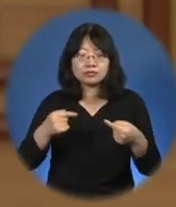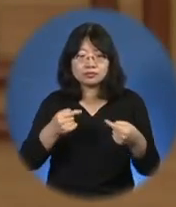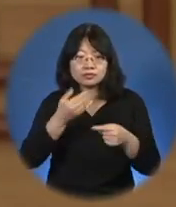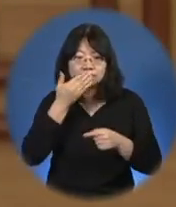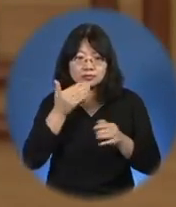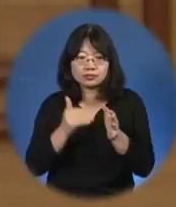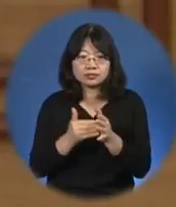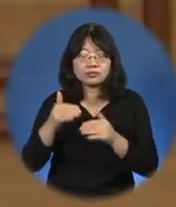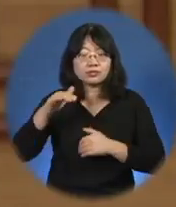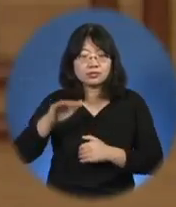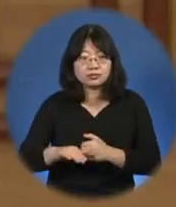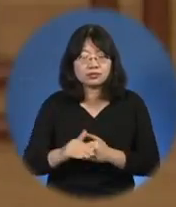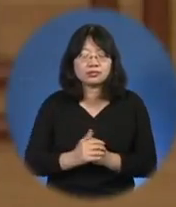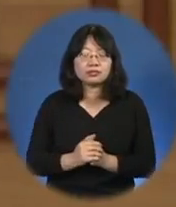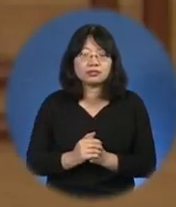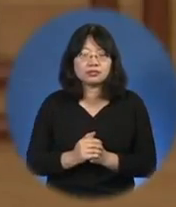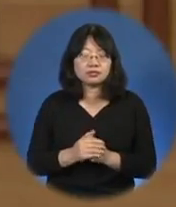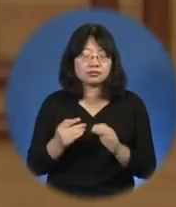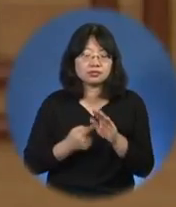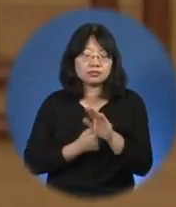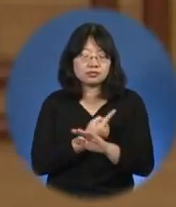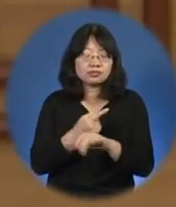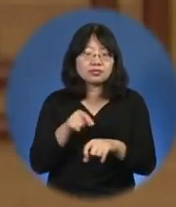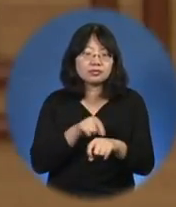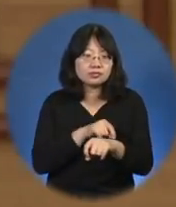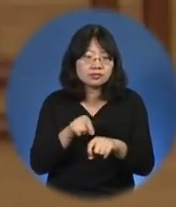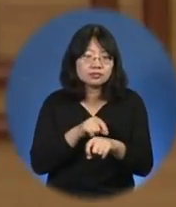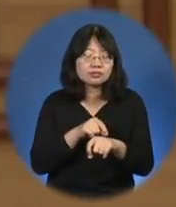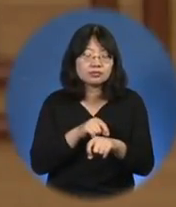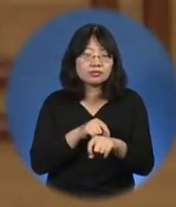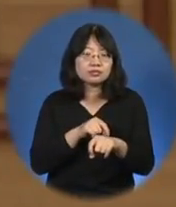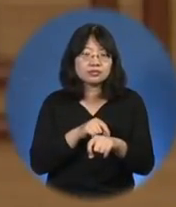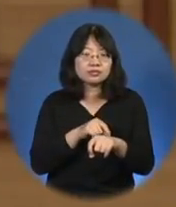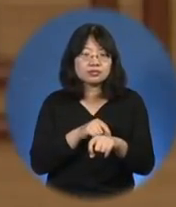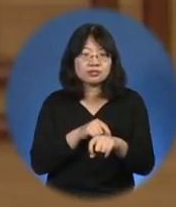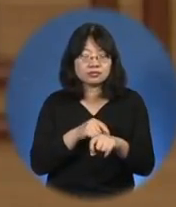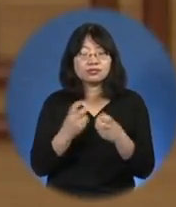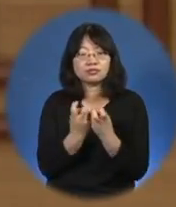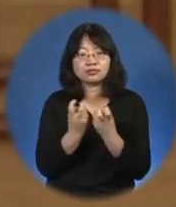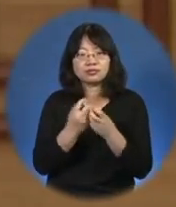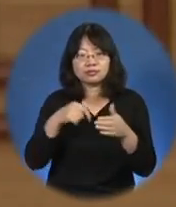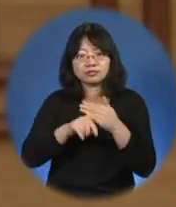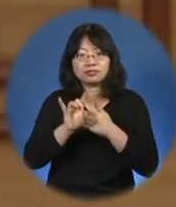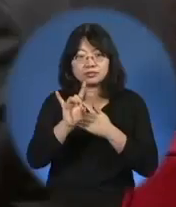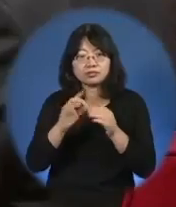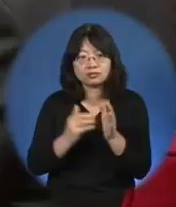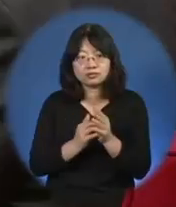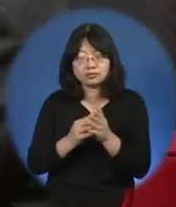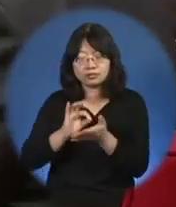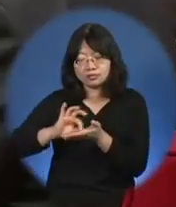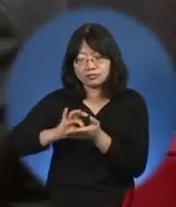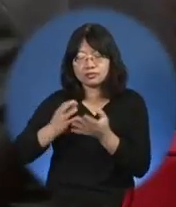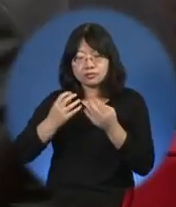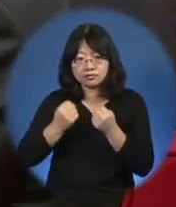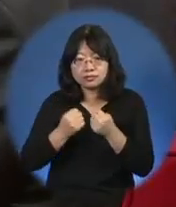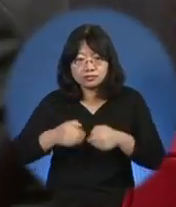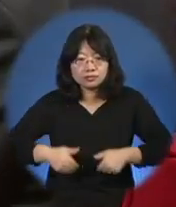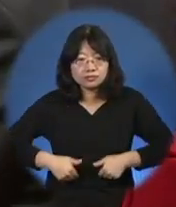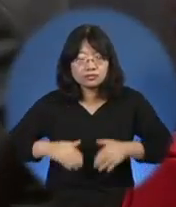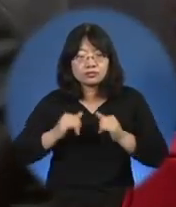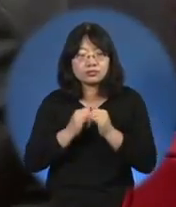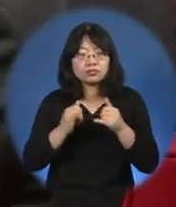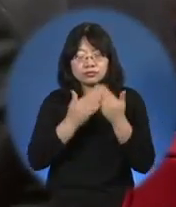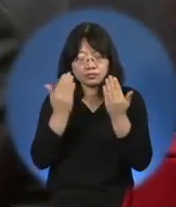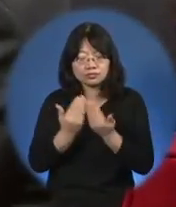있는데 아주 이제 예외적으로 특별하게 하고 있는 방식인 것 같고요. 비용이 많이 들죠. 그렇습니다. 국민 전체가